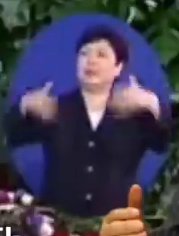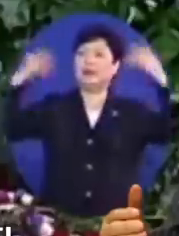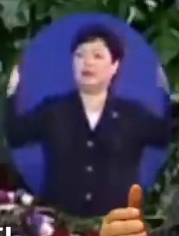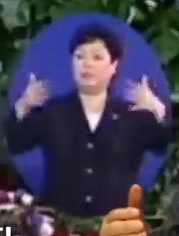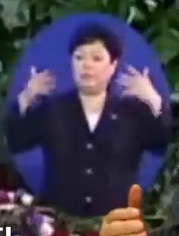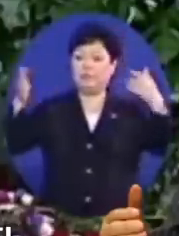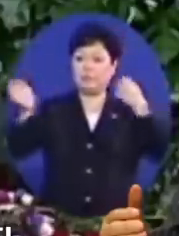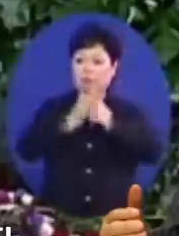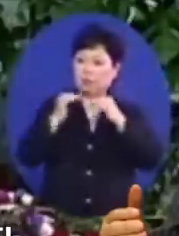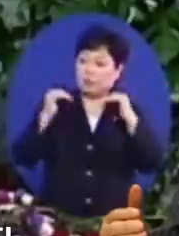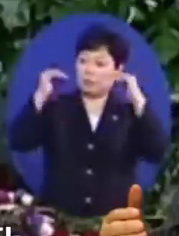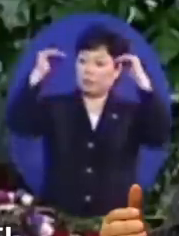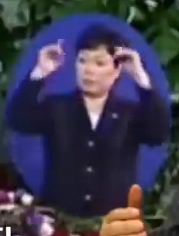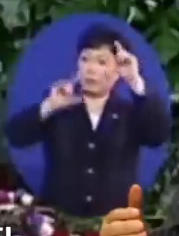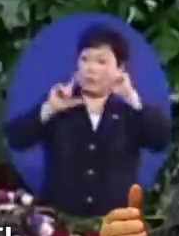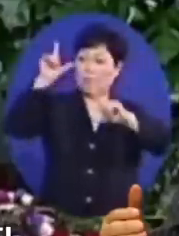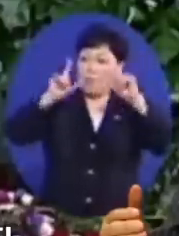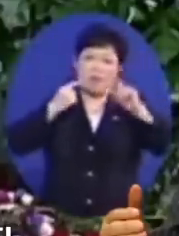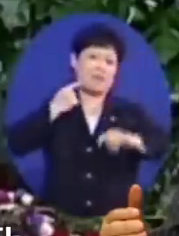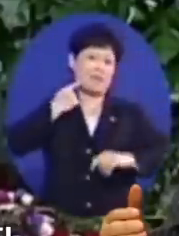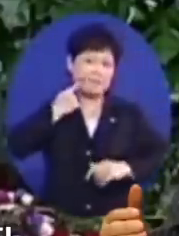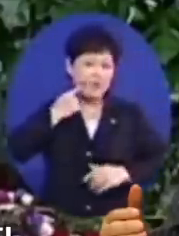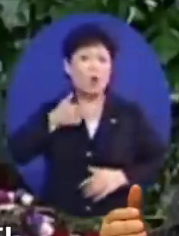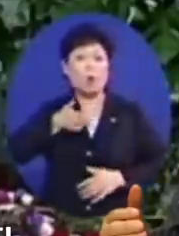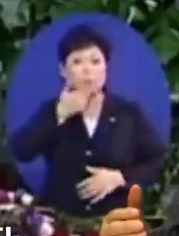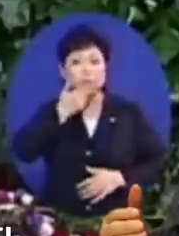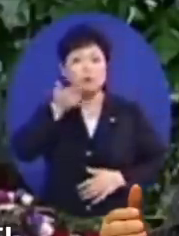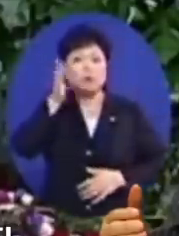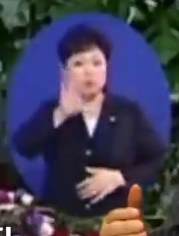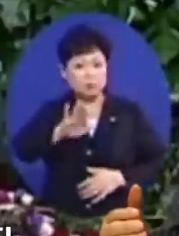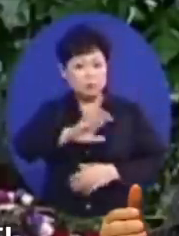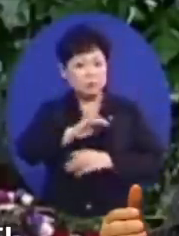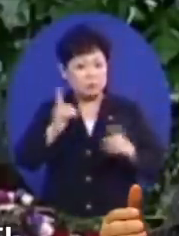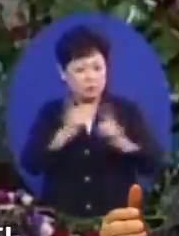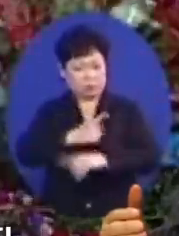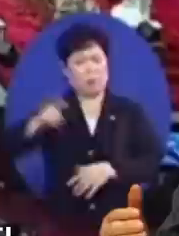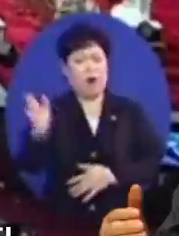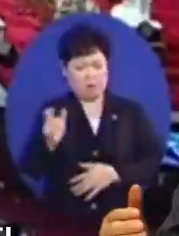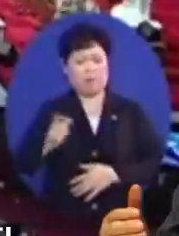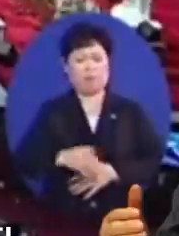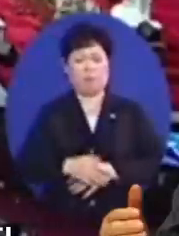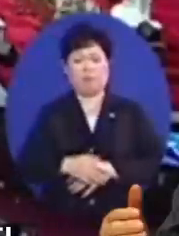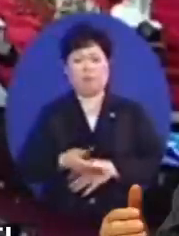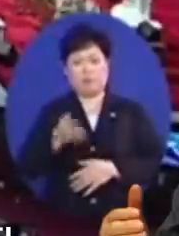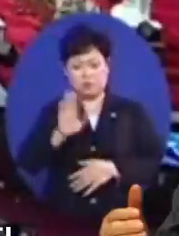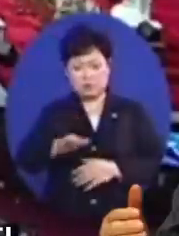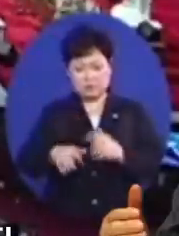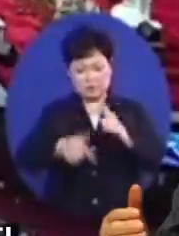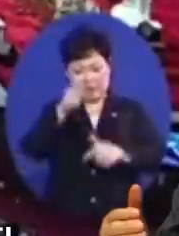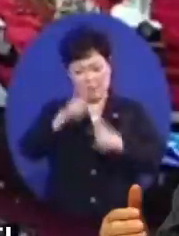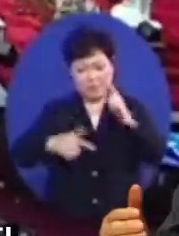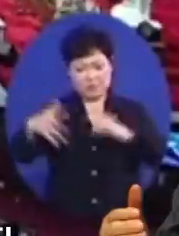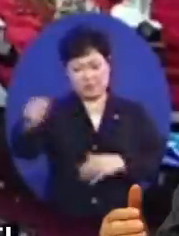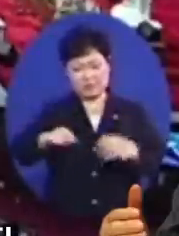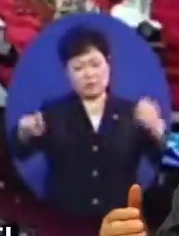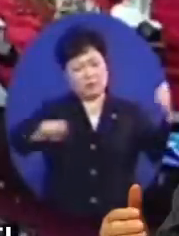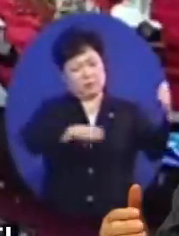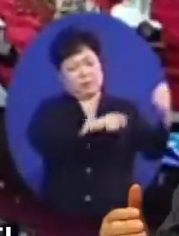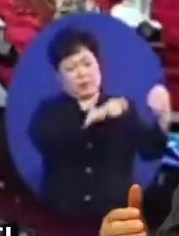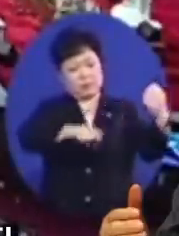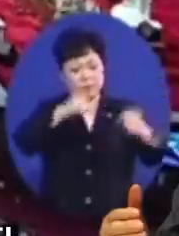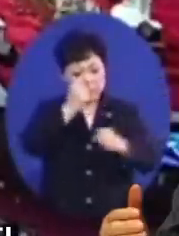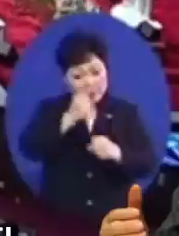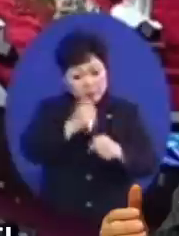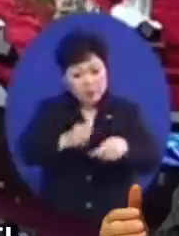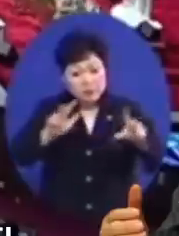그 모양이 곧지 않았지만 단단하기가 이루 말을 또 다할 수 없었습니다. 그는 그 나무로 바이올린을 만들어 소리를 내보니